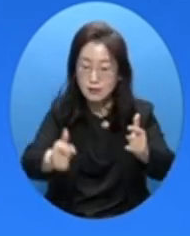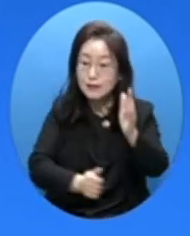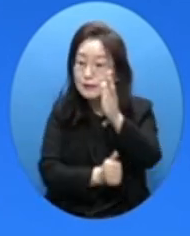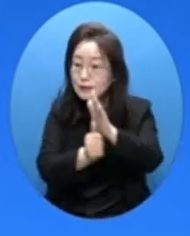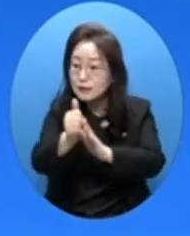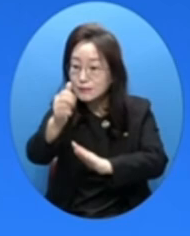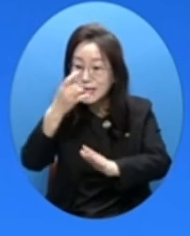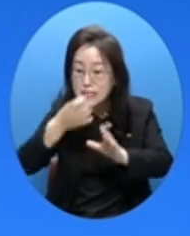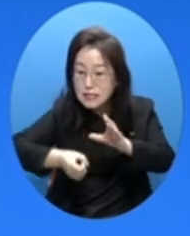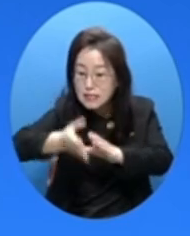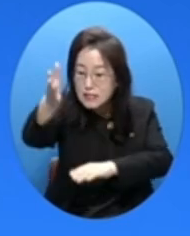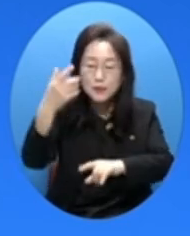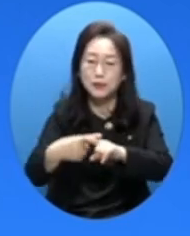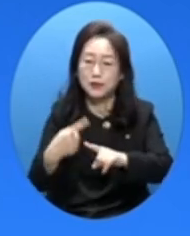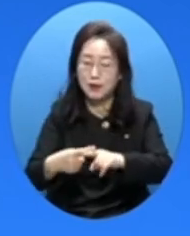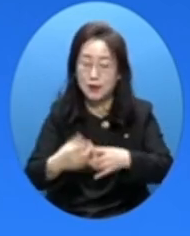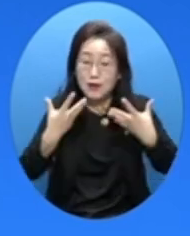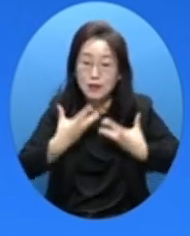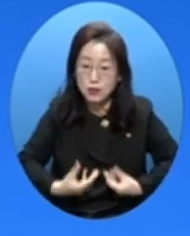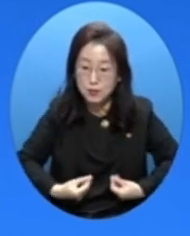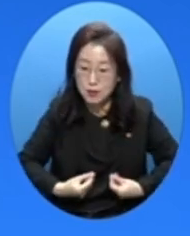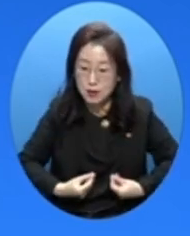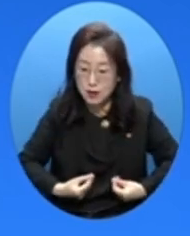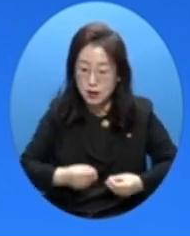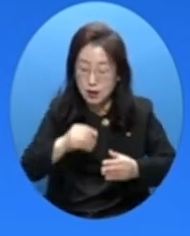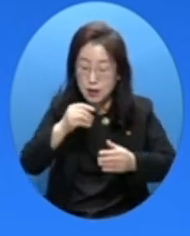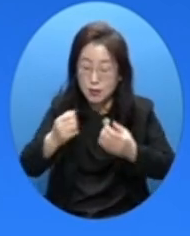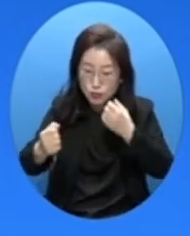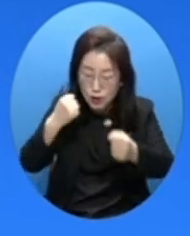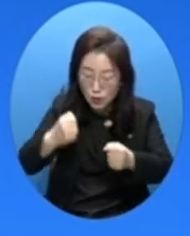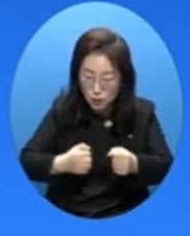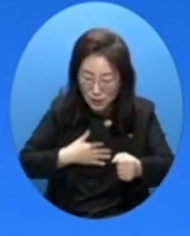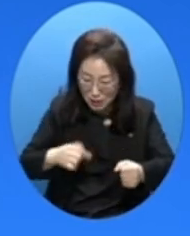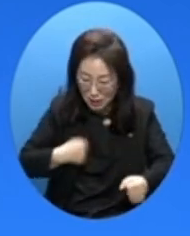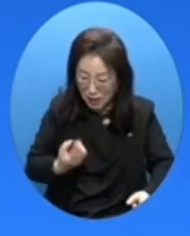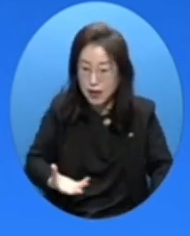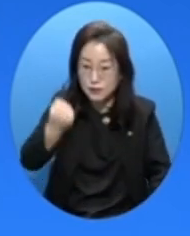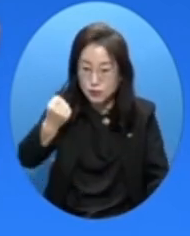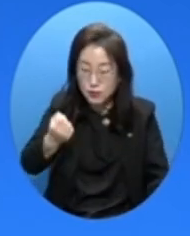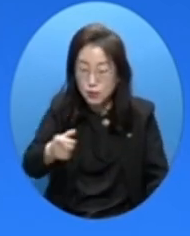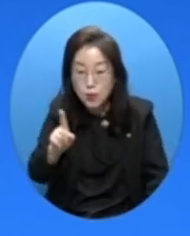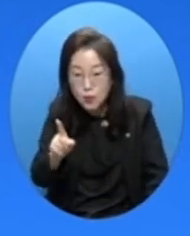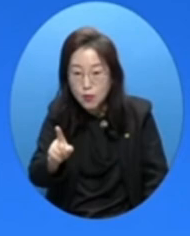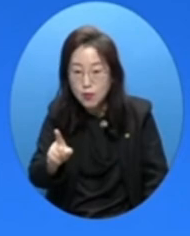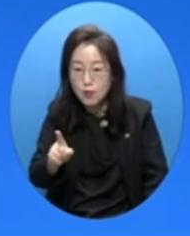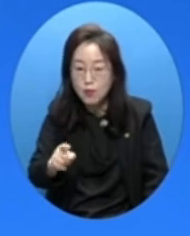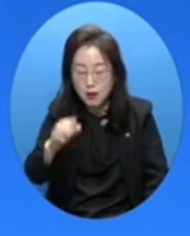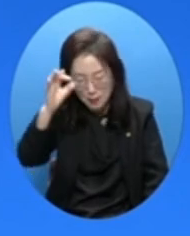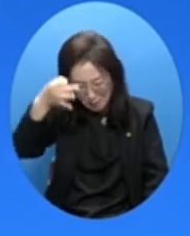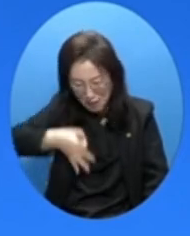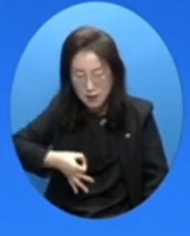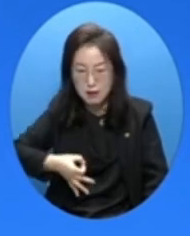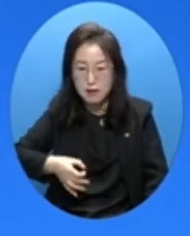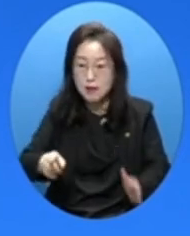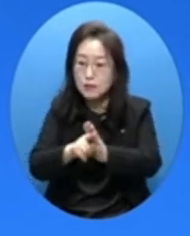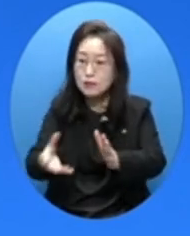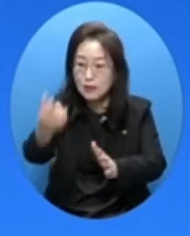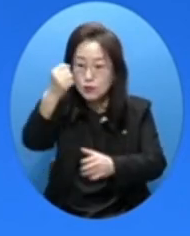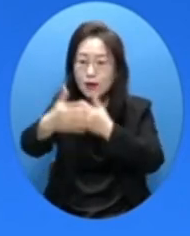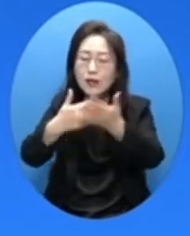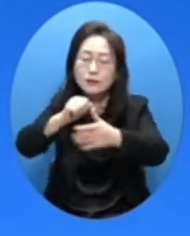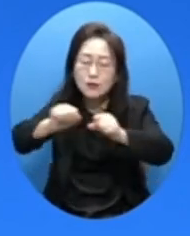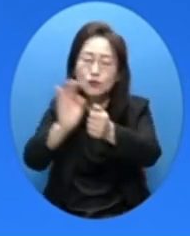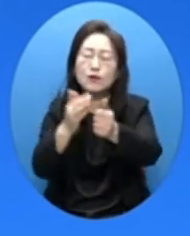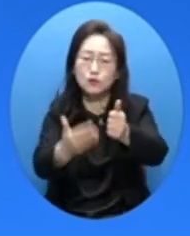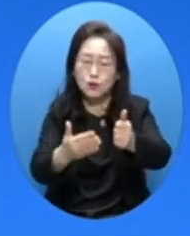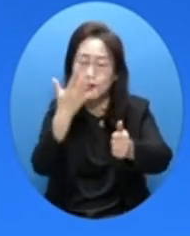씨앗입니다. 절망 중에 여러분 가진 것을 바라보시기 바랍니다. 여러분의 그 가진 그 믿음을 통하여 하나님이 지금 역사하기를 원하시는 것입니다.